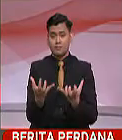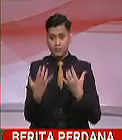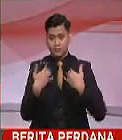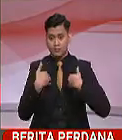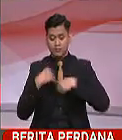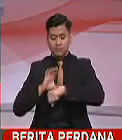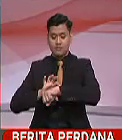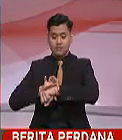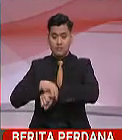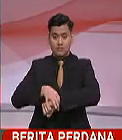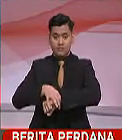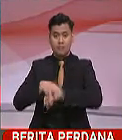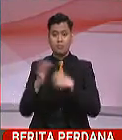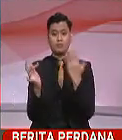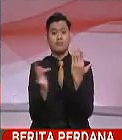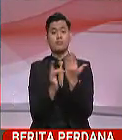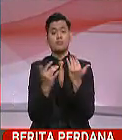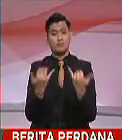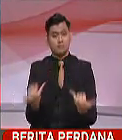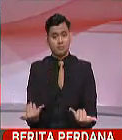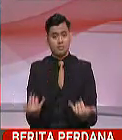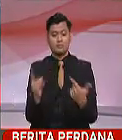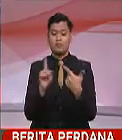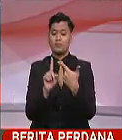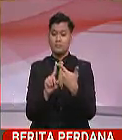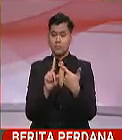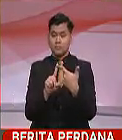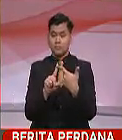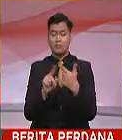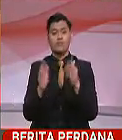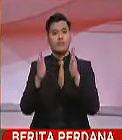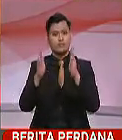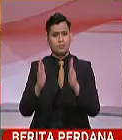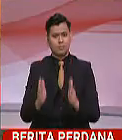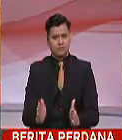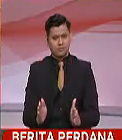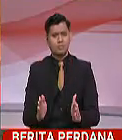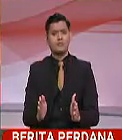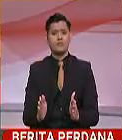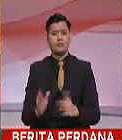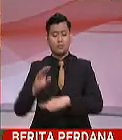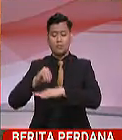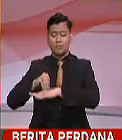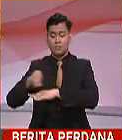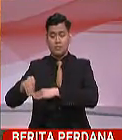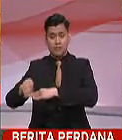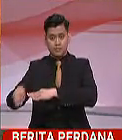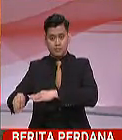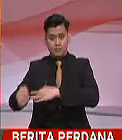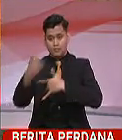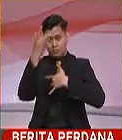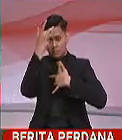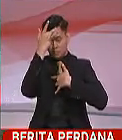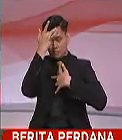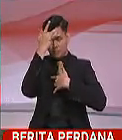khas teknologi terkini. Yang itu satu. Kedua ialah kepada mereka yang disyaki telah dijangkiti penyakit berjangkit. Itu